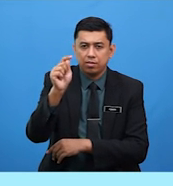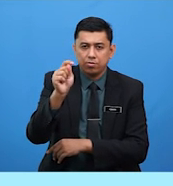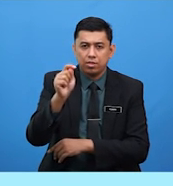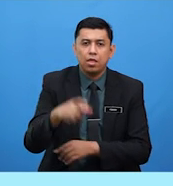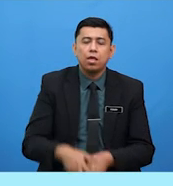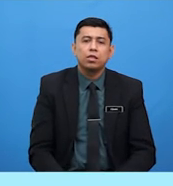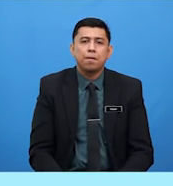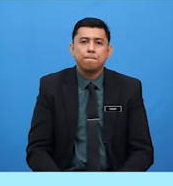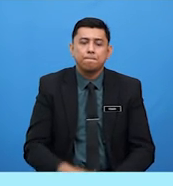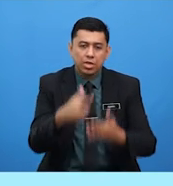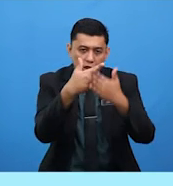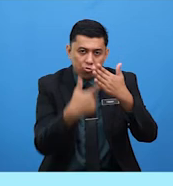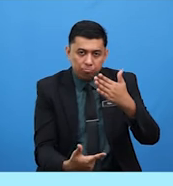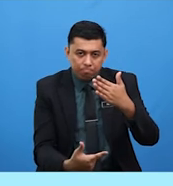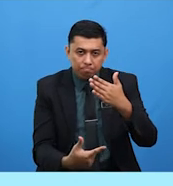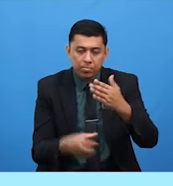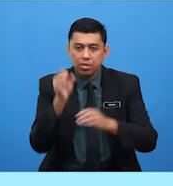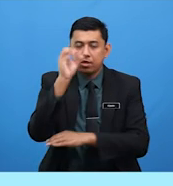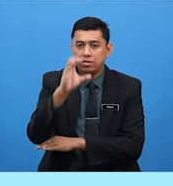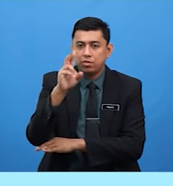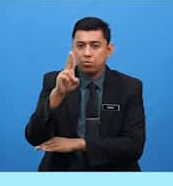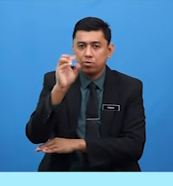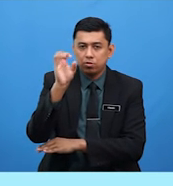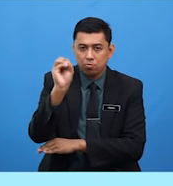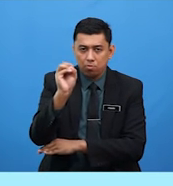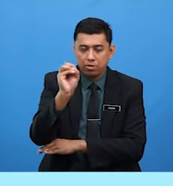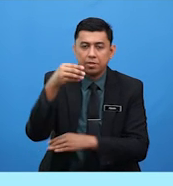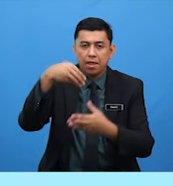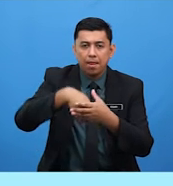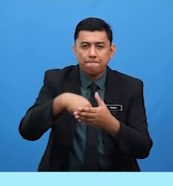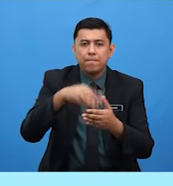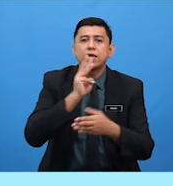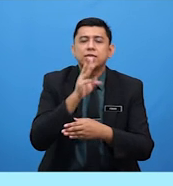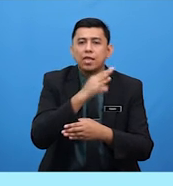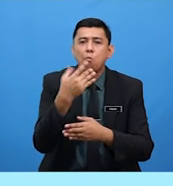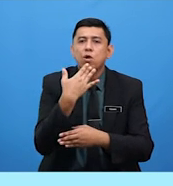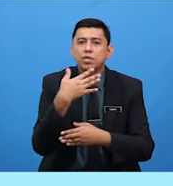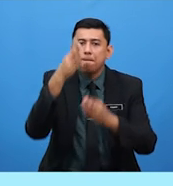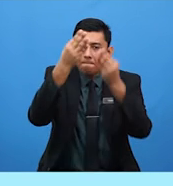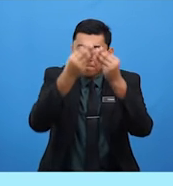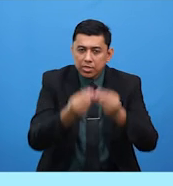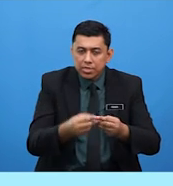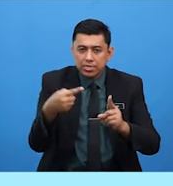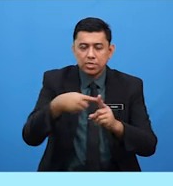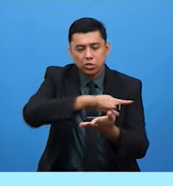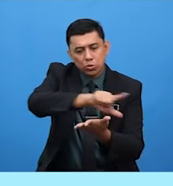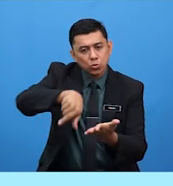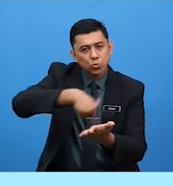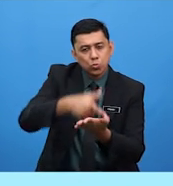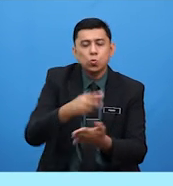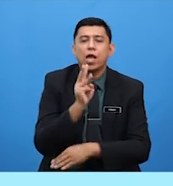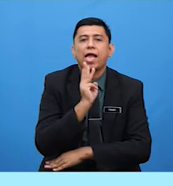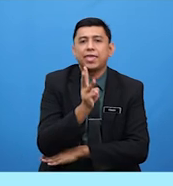Ya, dengan melalukan sebatian kuprum 2 sulfat dalam air dan warnanya meresap ke seluruh bahagian air.